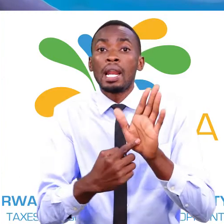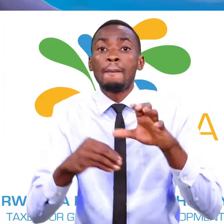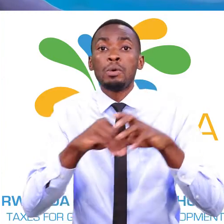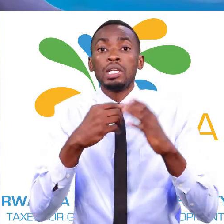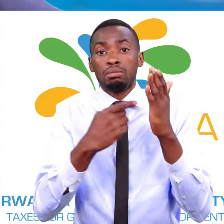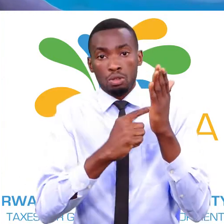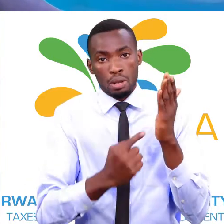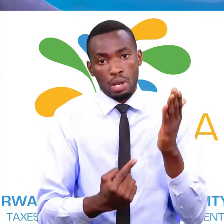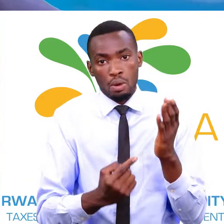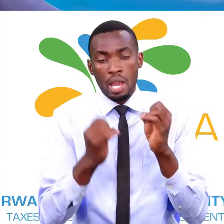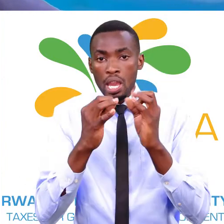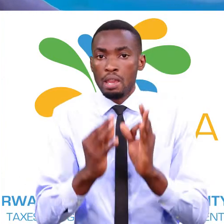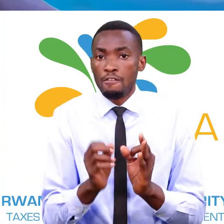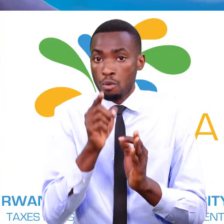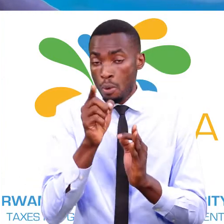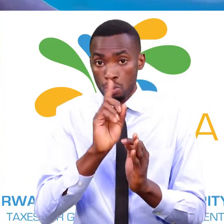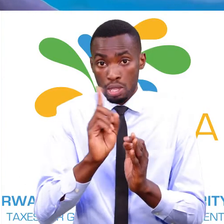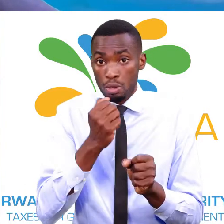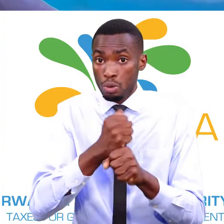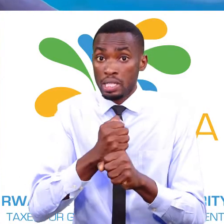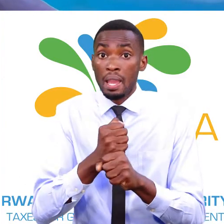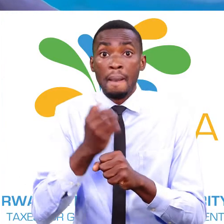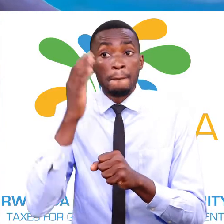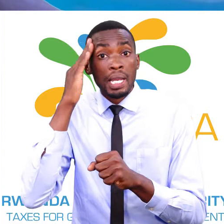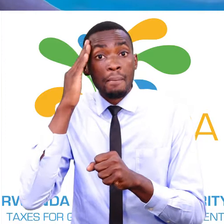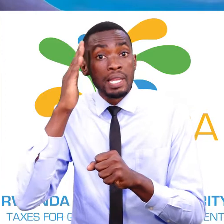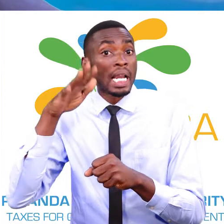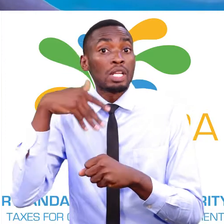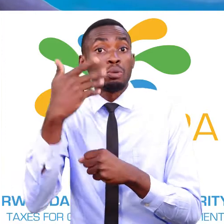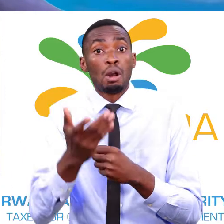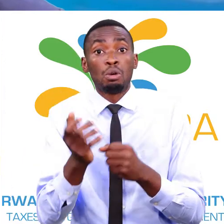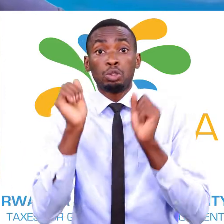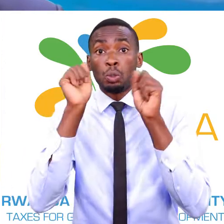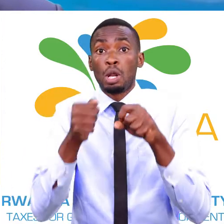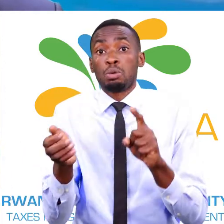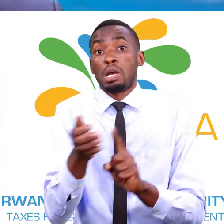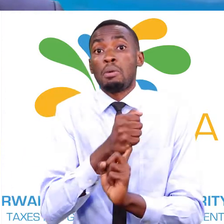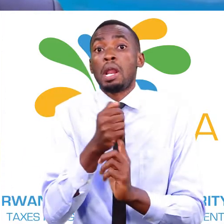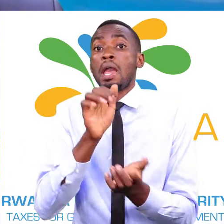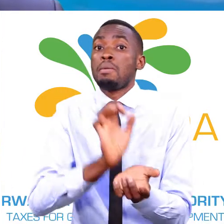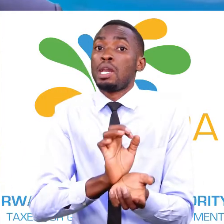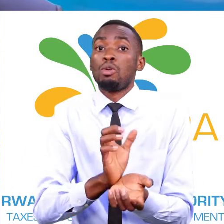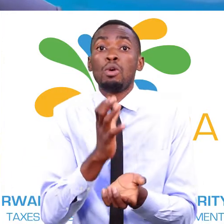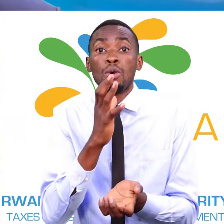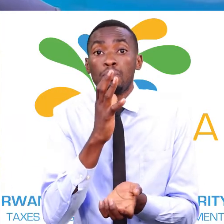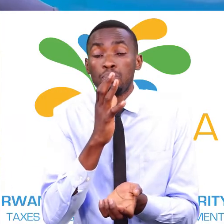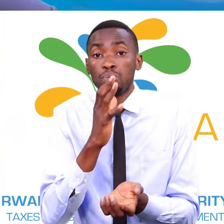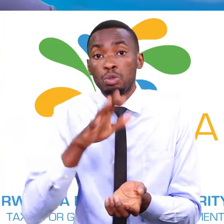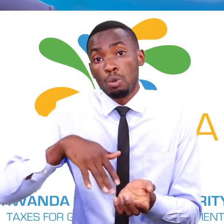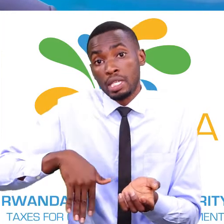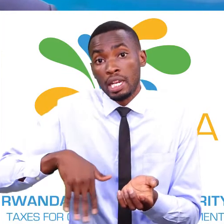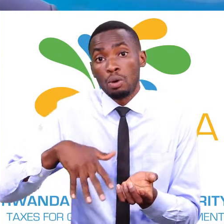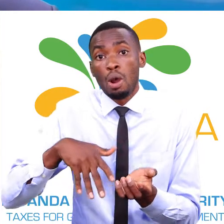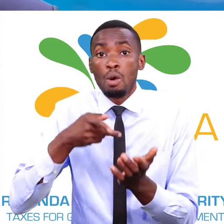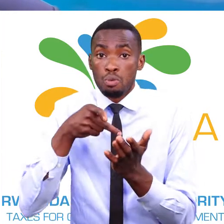ikoranabuhanga, kuko utabikoze bikazamenyekana nyuma, bishobora kuzavamo wenda ibihano byo gutinda kwishyura uwo musoro. Ariko ni byiza